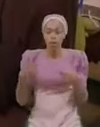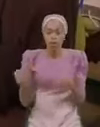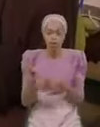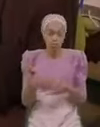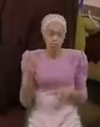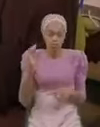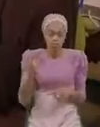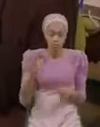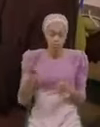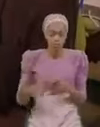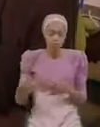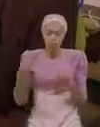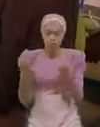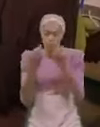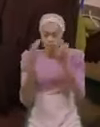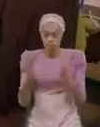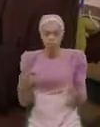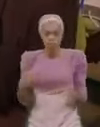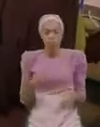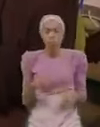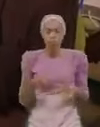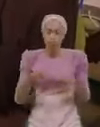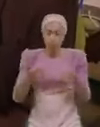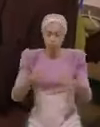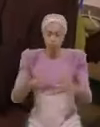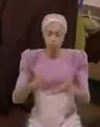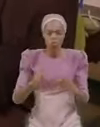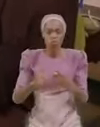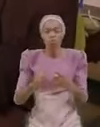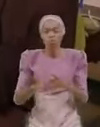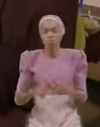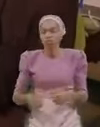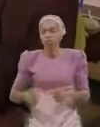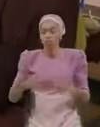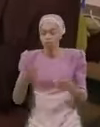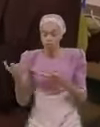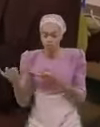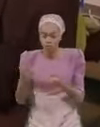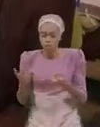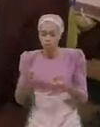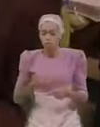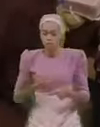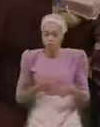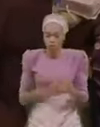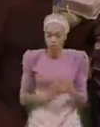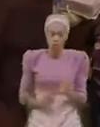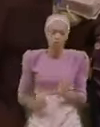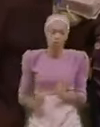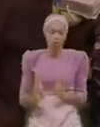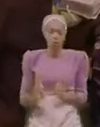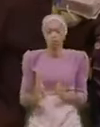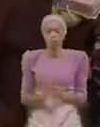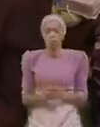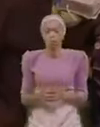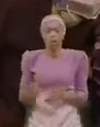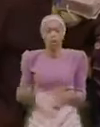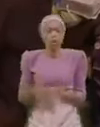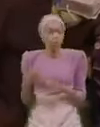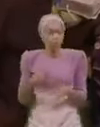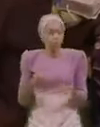lendemain quand nous venons la présence du Seigneur dev être prêt à écouter soyez comme